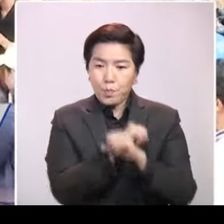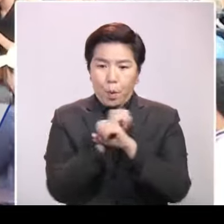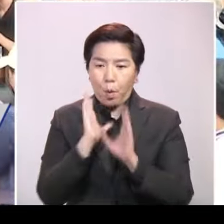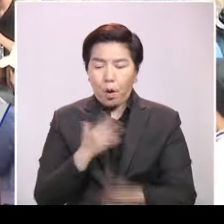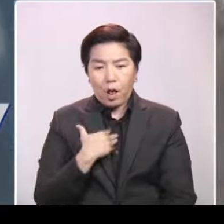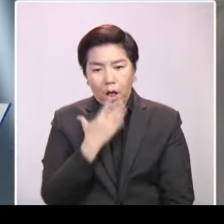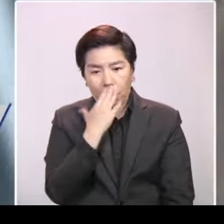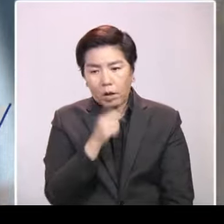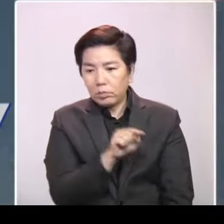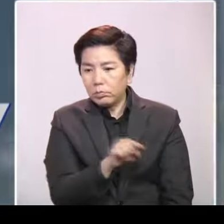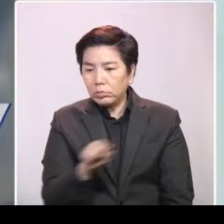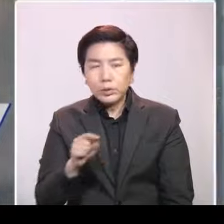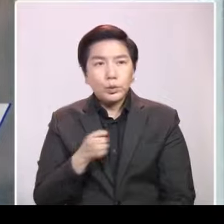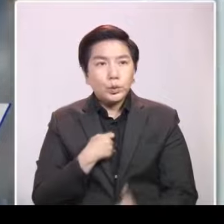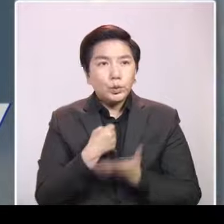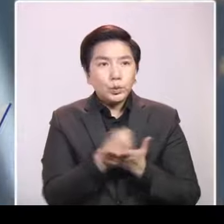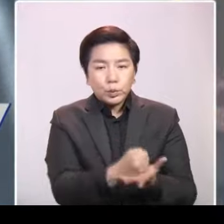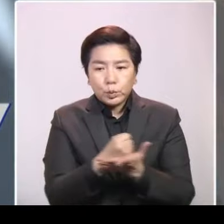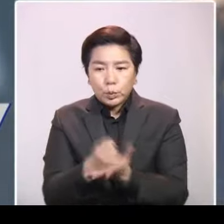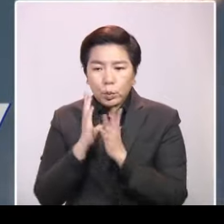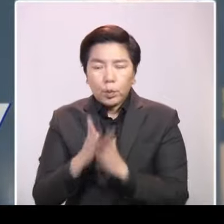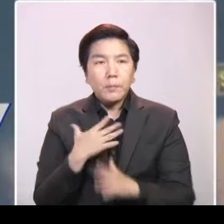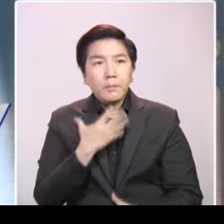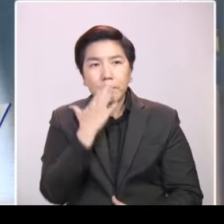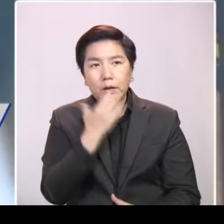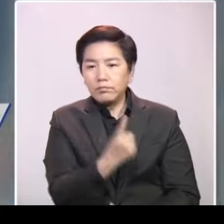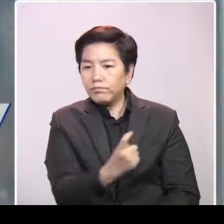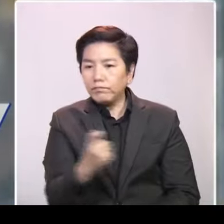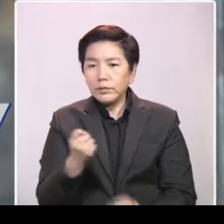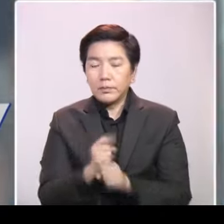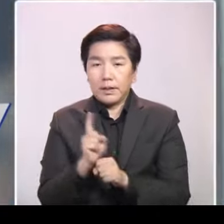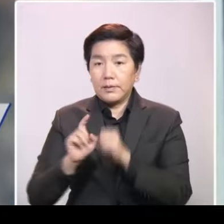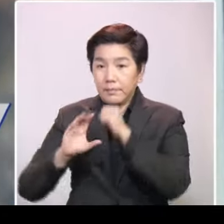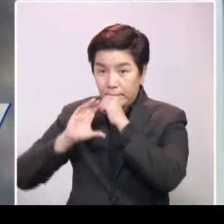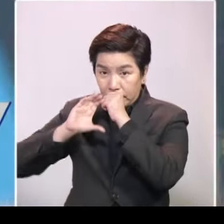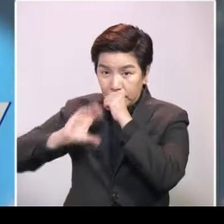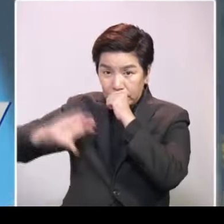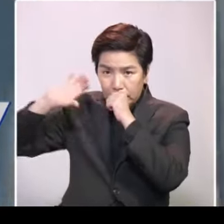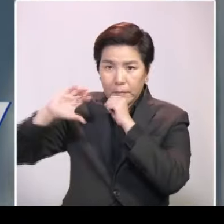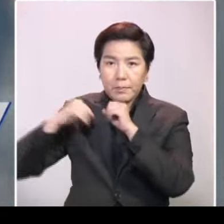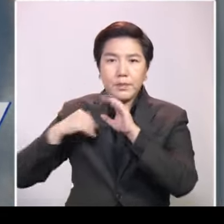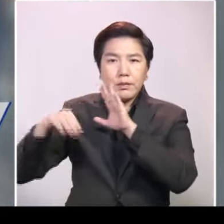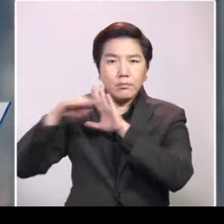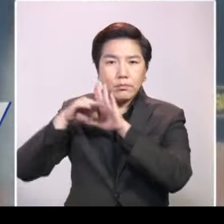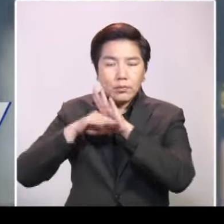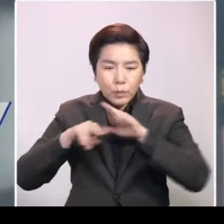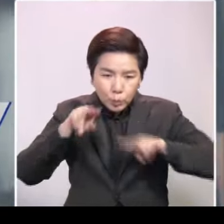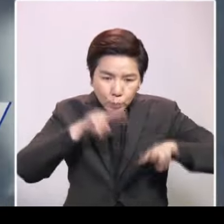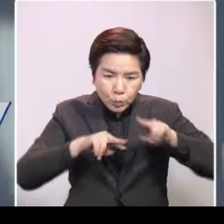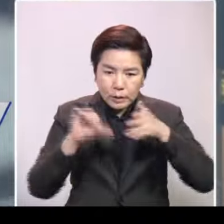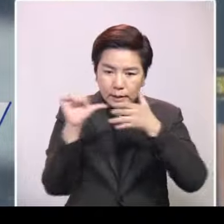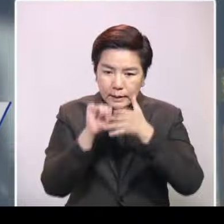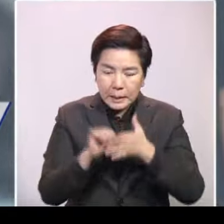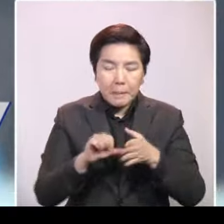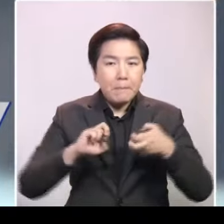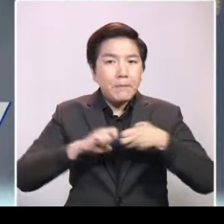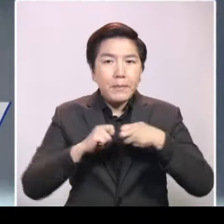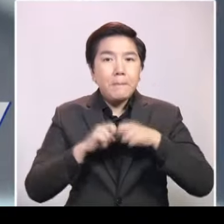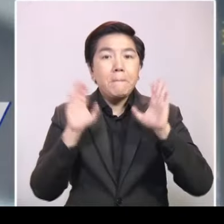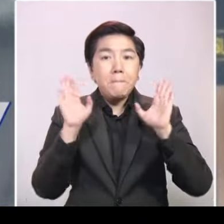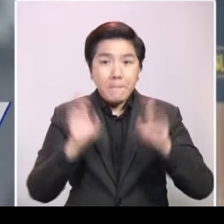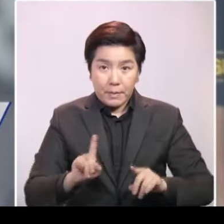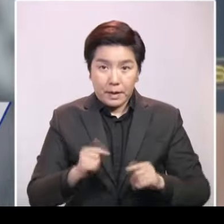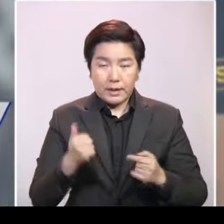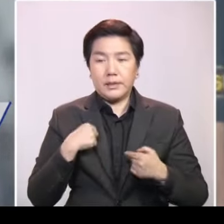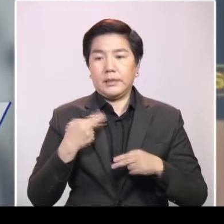ชนถูกหลอกรวมถึงเยียวยาผู้เสียหายอย่างไรอีกทั้งกสทชมีกระบวนการติดตามตรวจสอบแก้ไขปัญหาอย่างไร